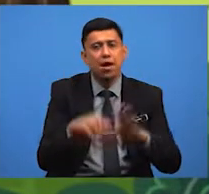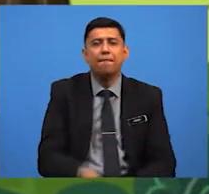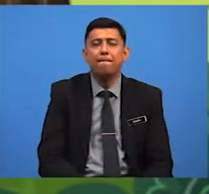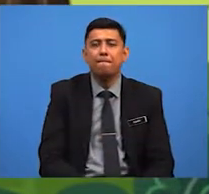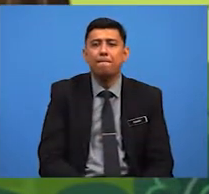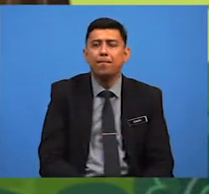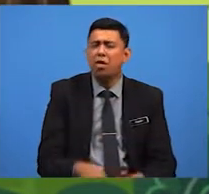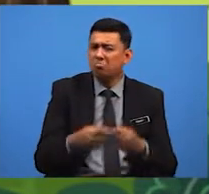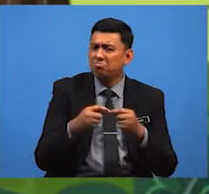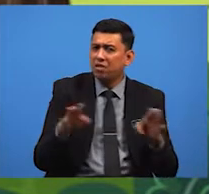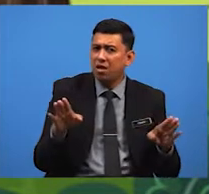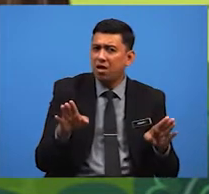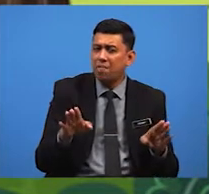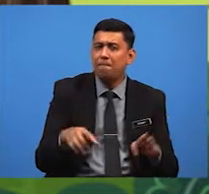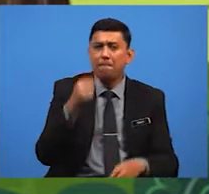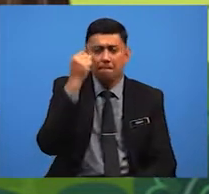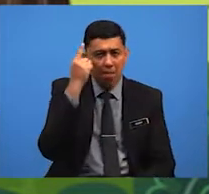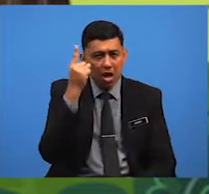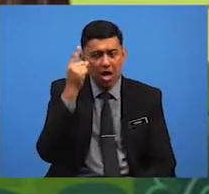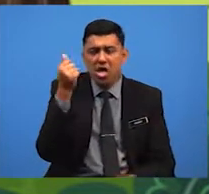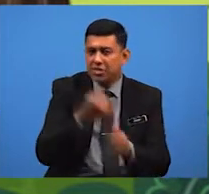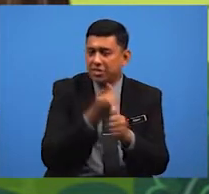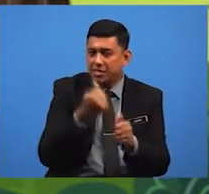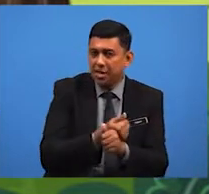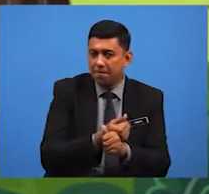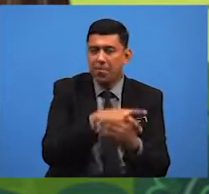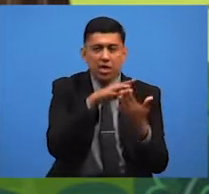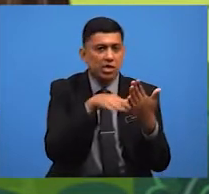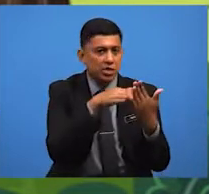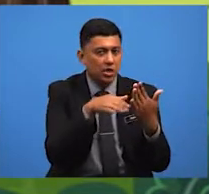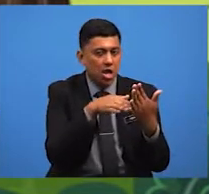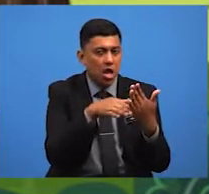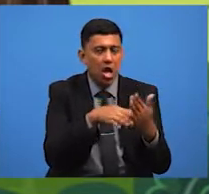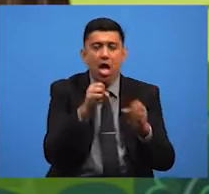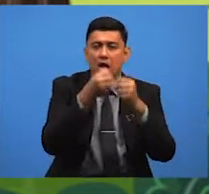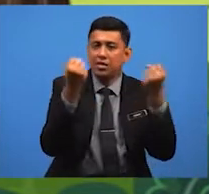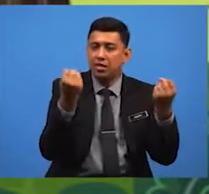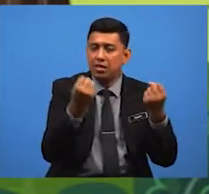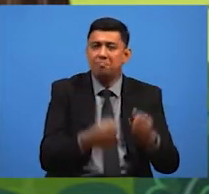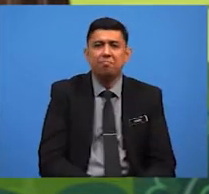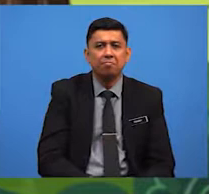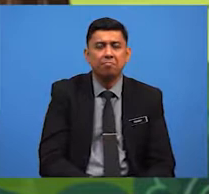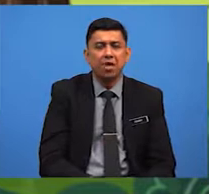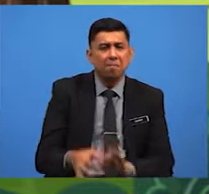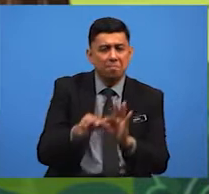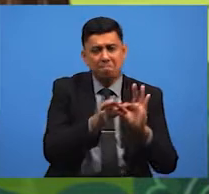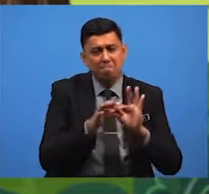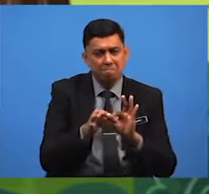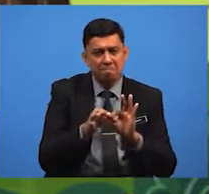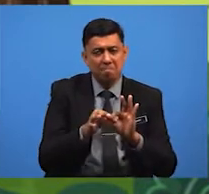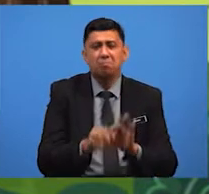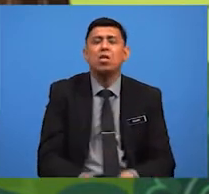Cikgu harap murid-murid telah pun memahami setiap kajian komponen sastra berkaitan sajak